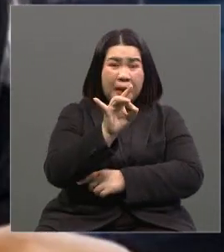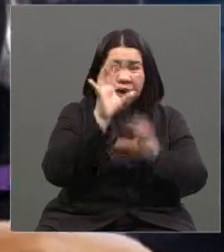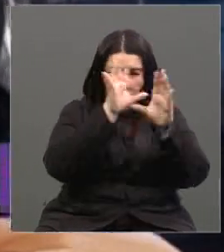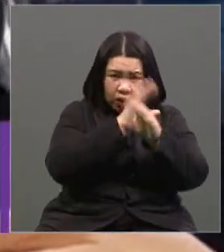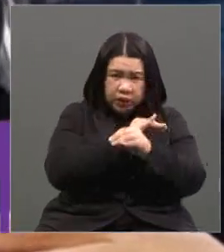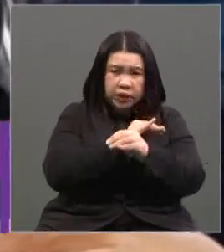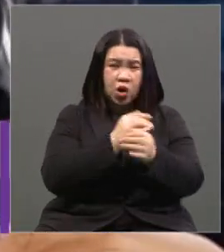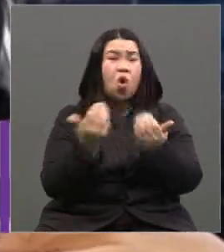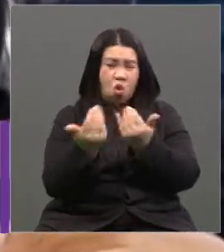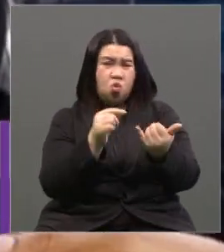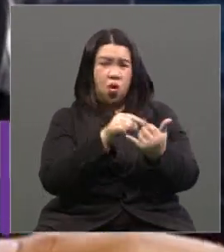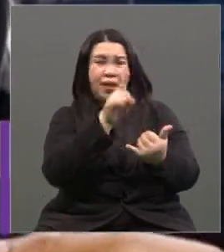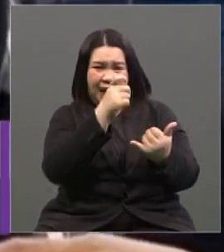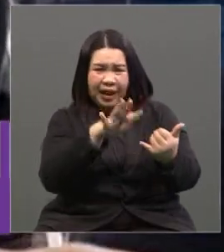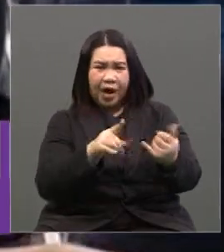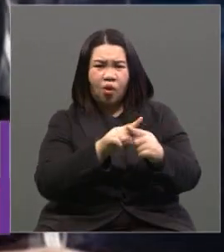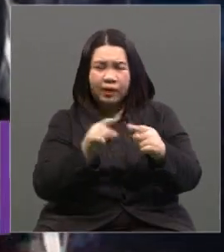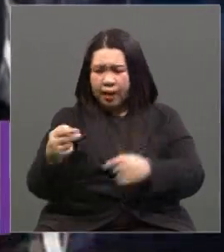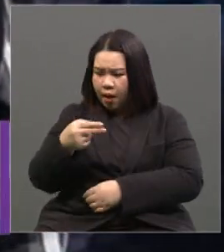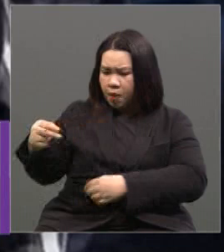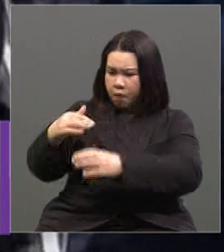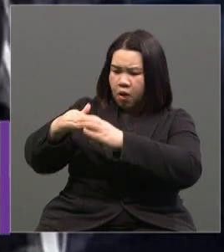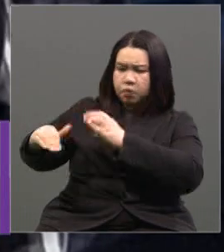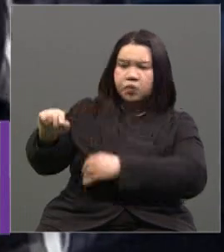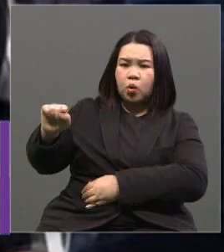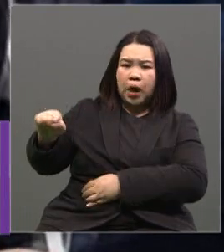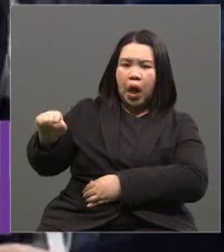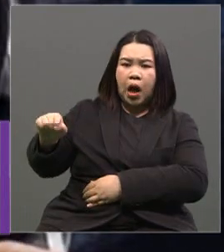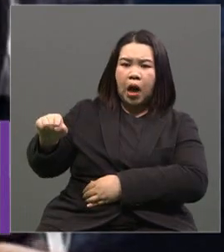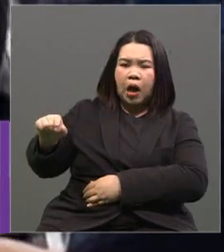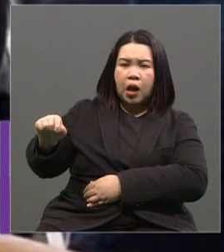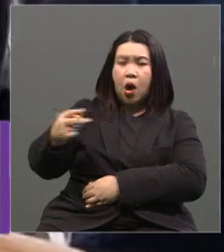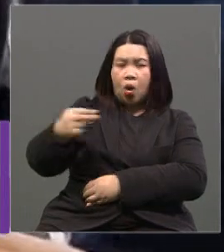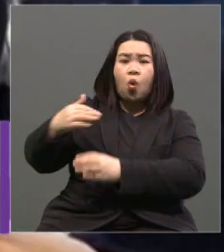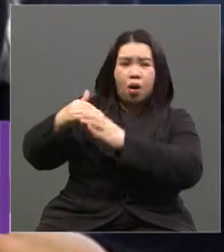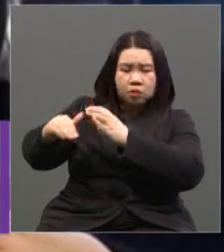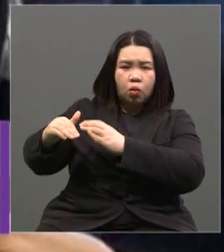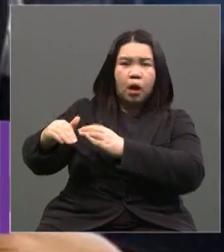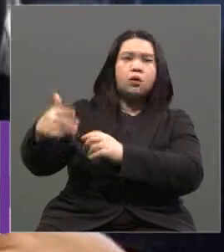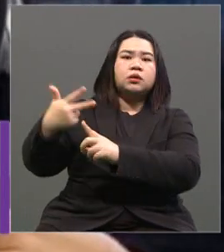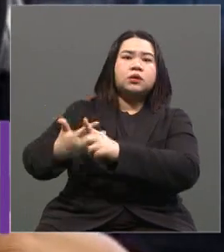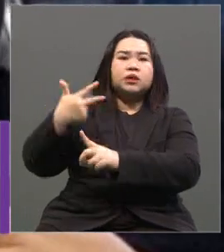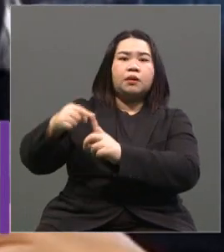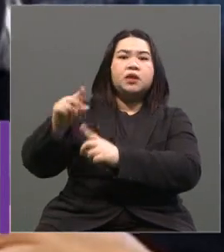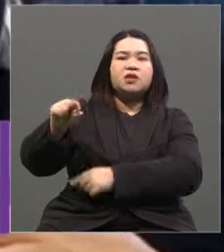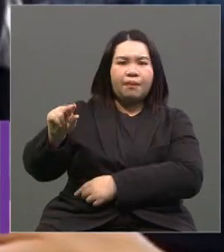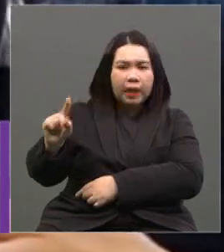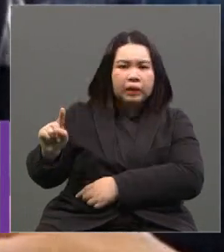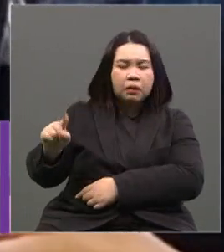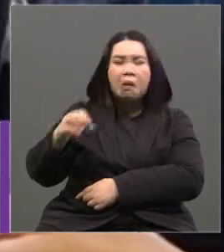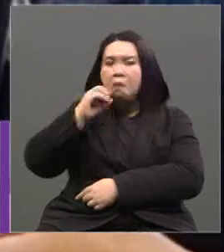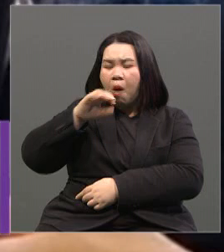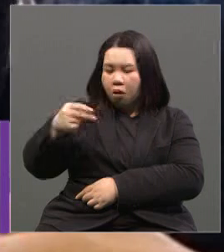ผู้ร้ายทำร้ายจนเสียชีวิตแล้วแต่ข้อความที่เขาได้รับข้อความที่เขาได้รับเป็นวันที่ 31มีนาคมว่า